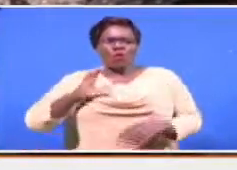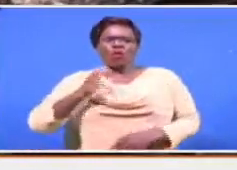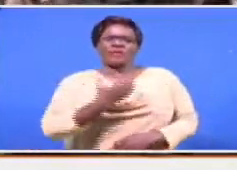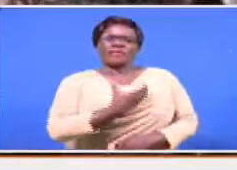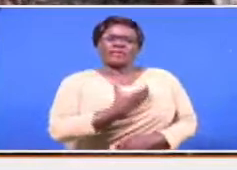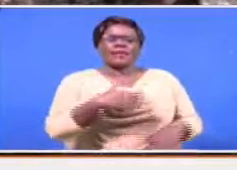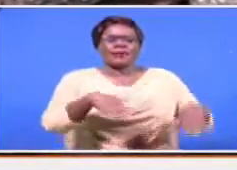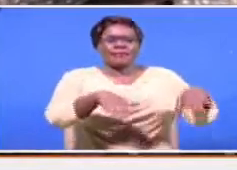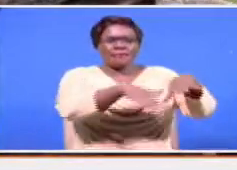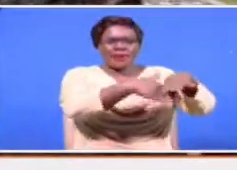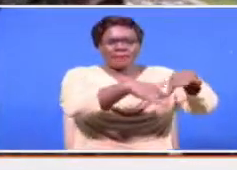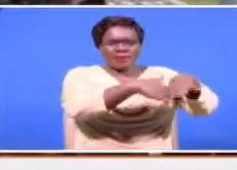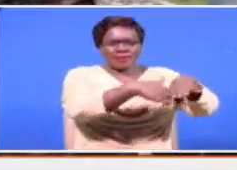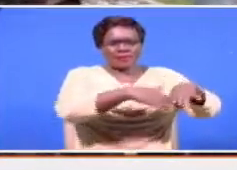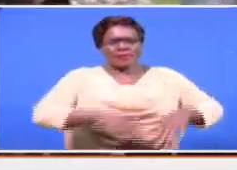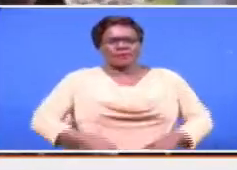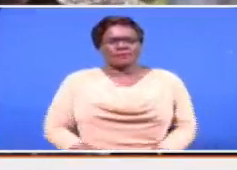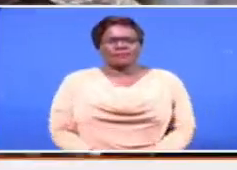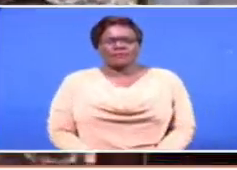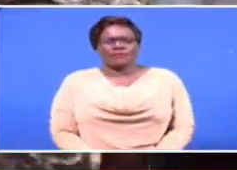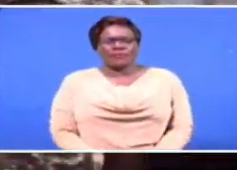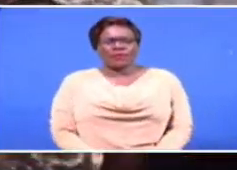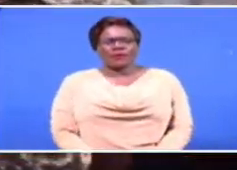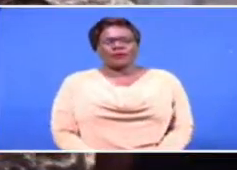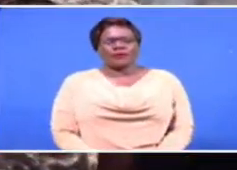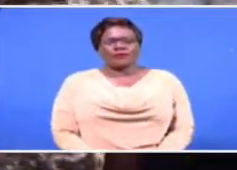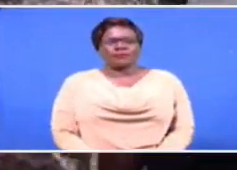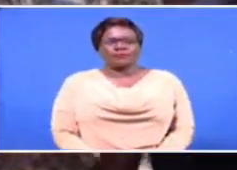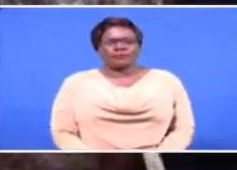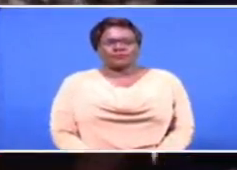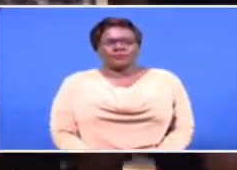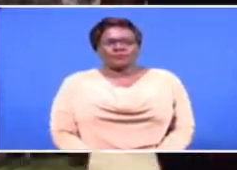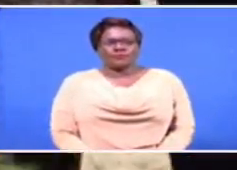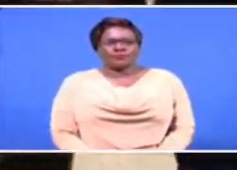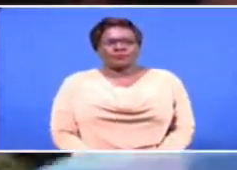hiyo. Daniel Kariuki, KTN News.